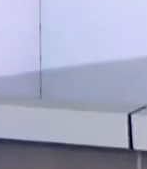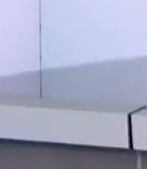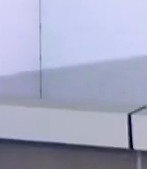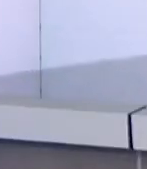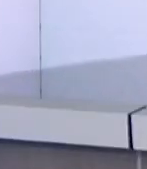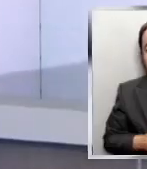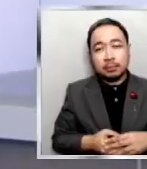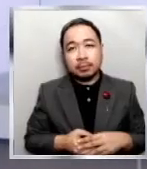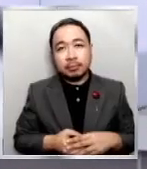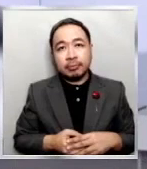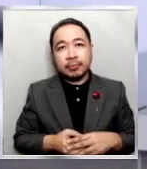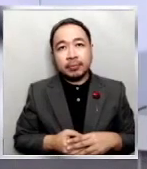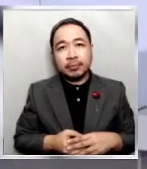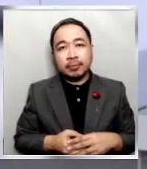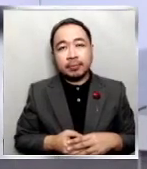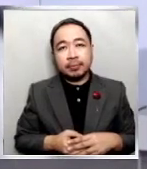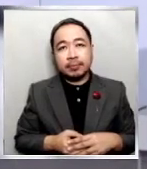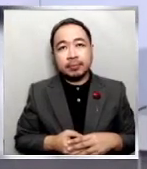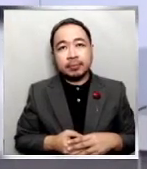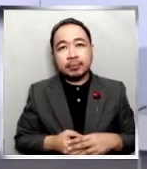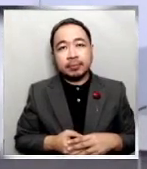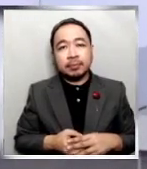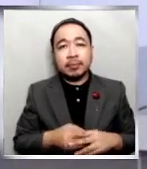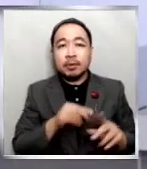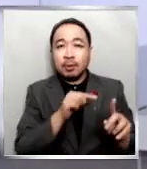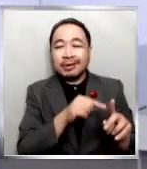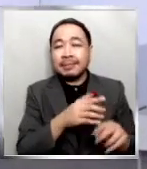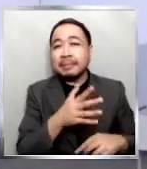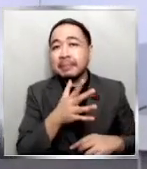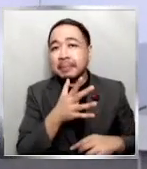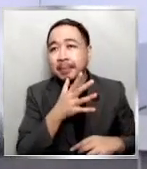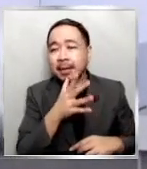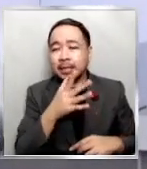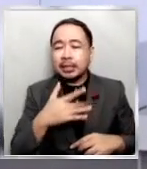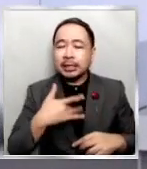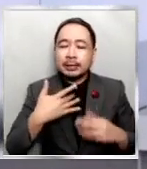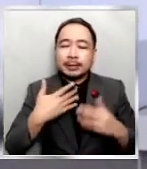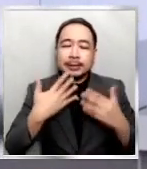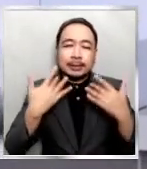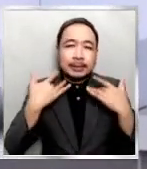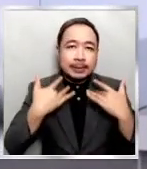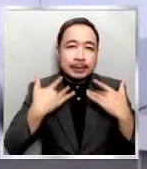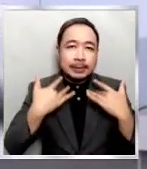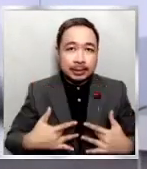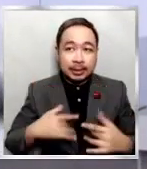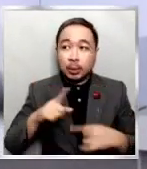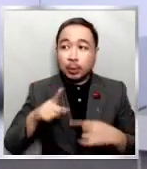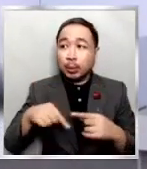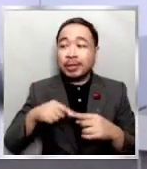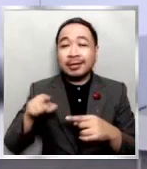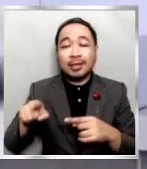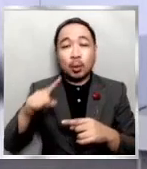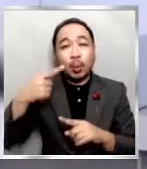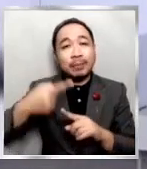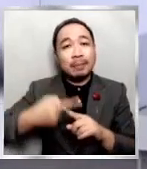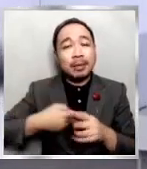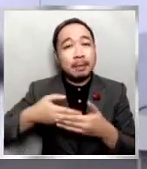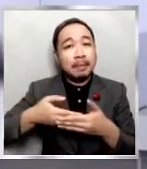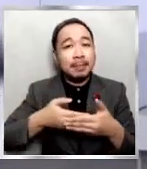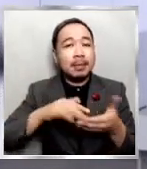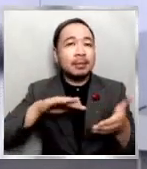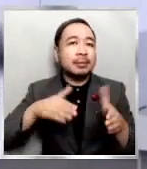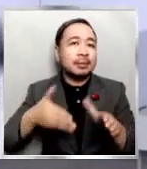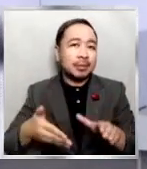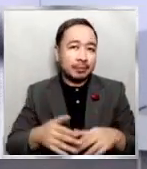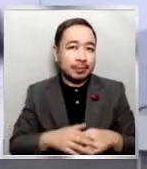nang mas lulungkot pa para sa isang ina na iwan ang wala pang isang buwan gulang na anak. Gaya ng isang nanay sa Anghela sa